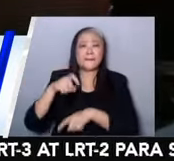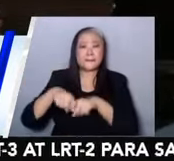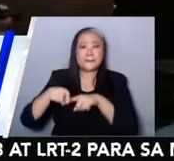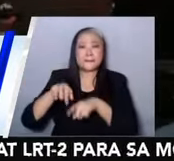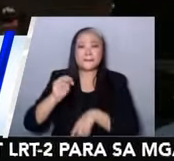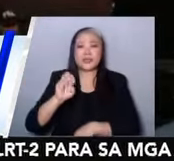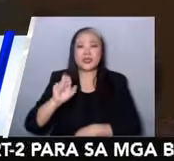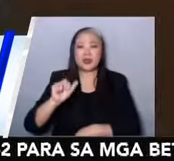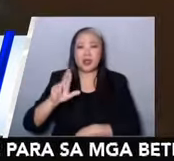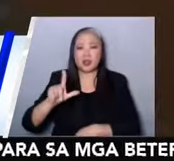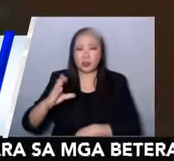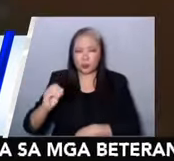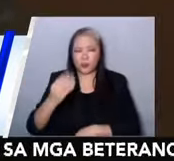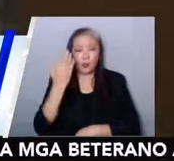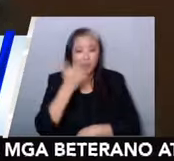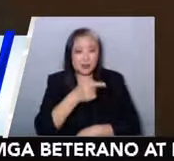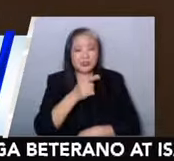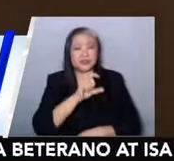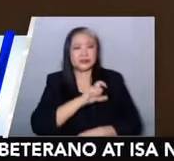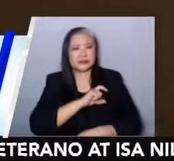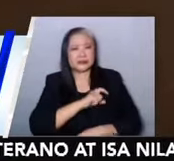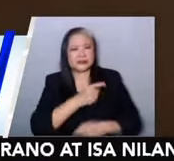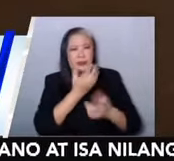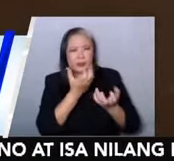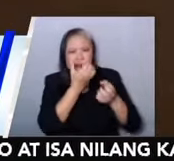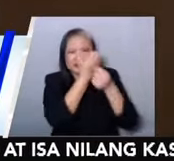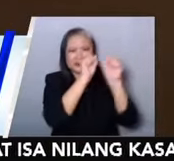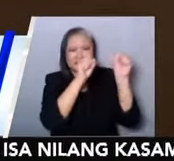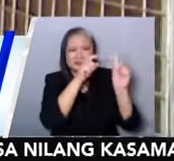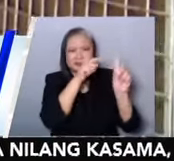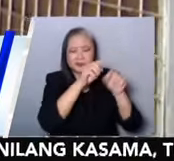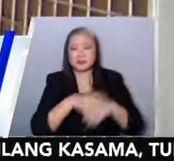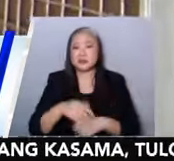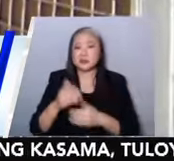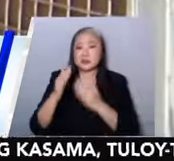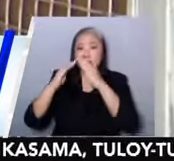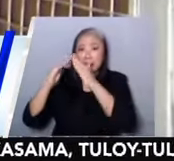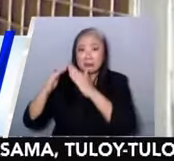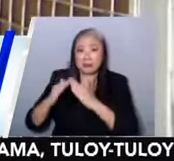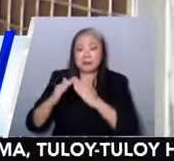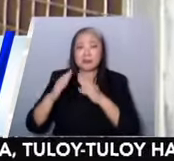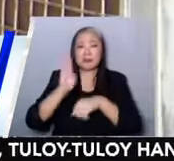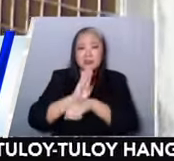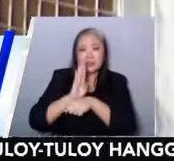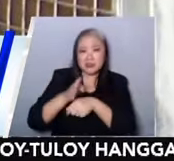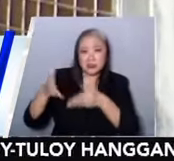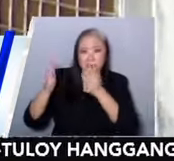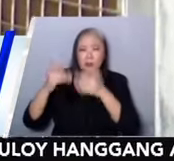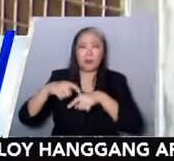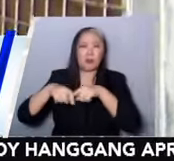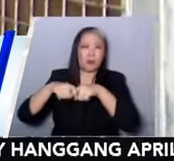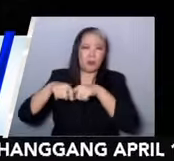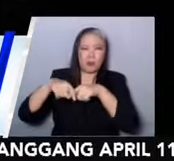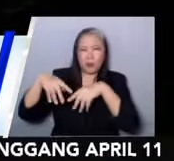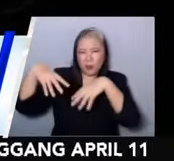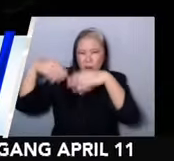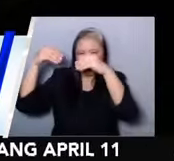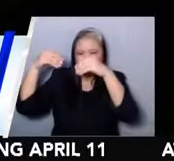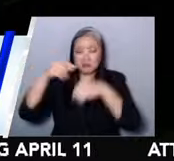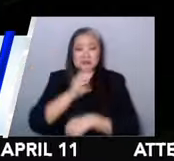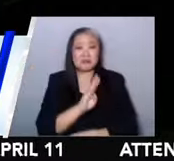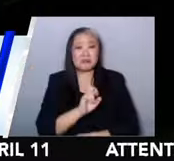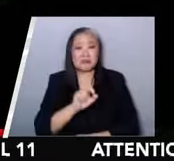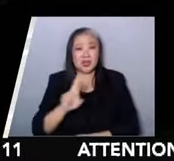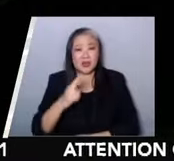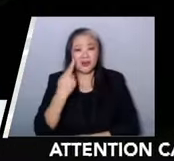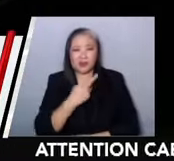sa mga otoridad. Ilang bahay at establishmento ang naapektuhan, tulad ng bar and restaurant na ito na maagang nagsara. Alarming po